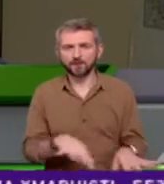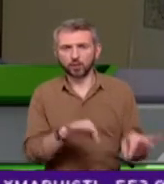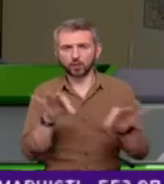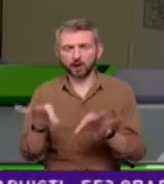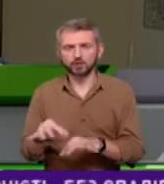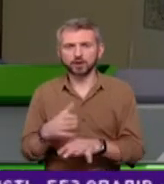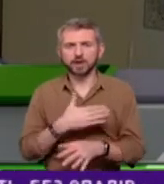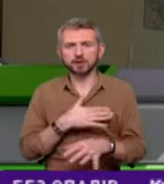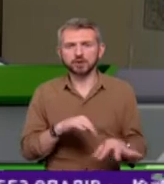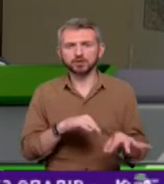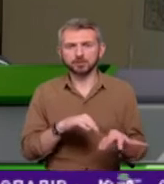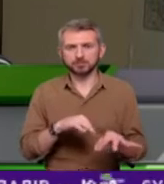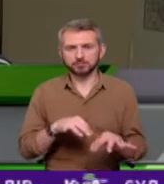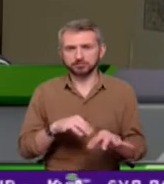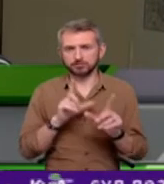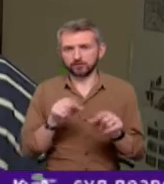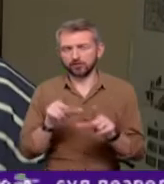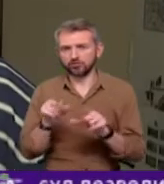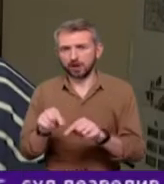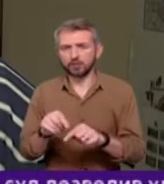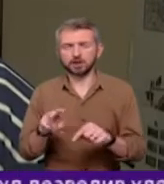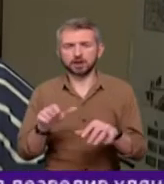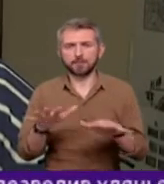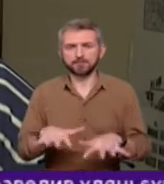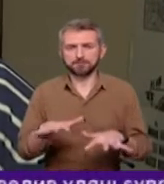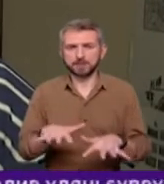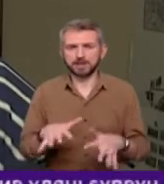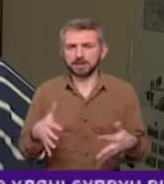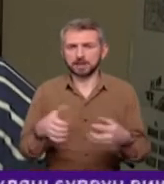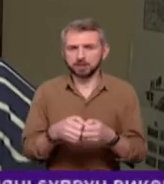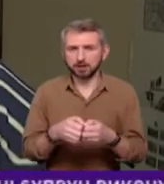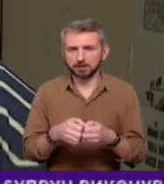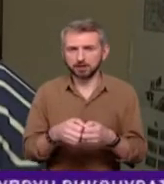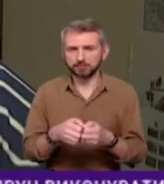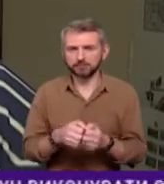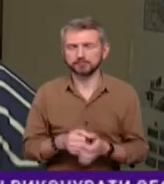Наші евакуатори виїжджають на місце затримання,